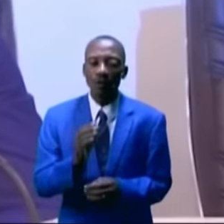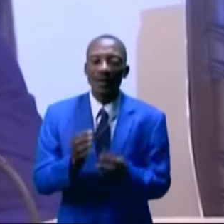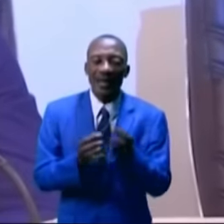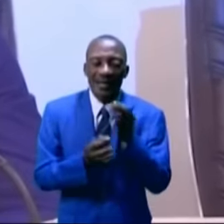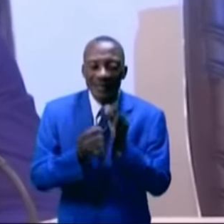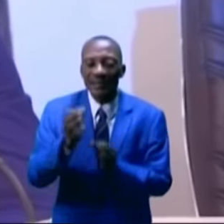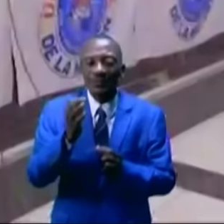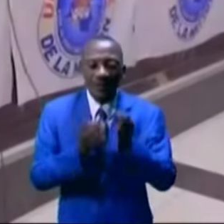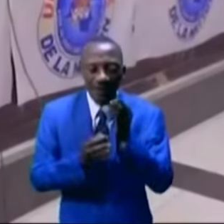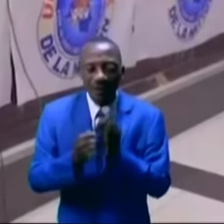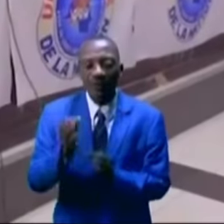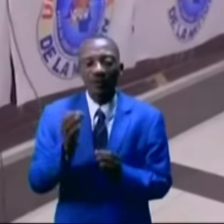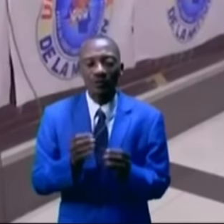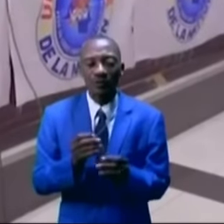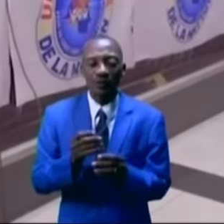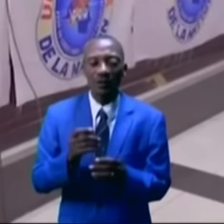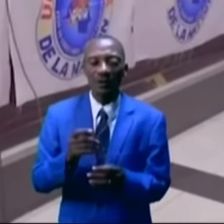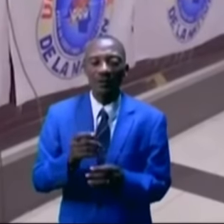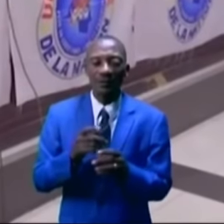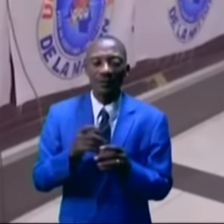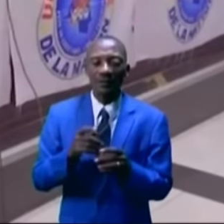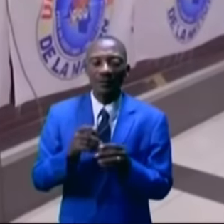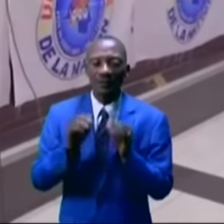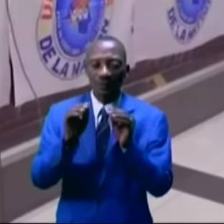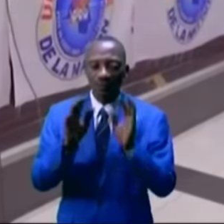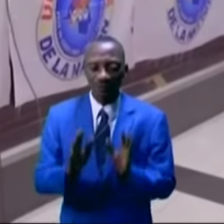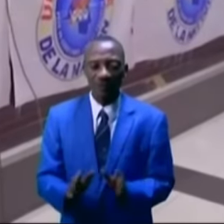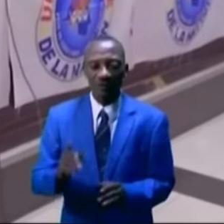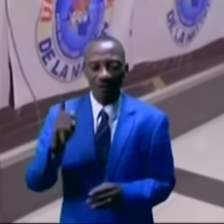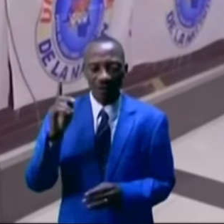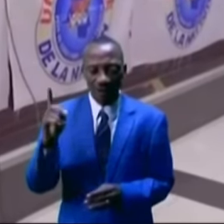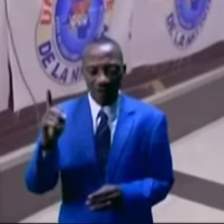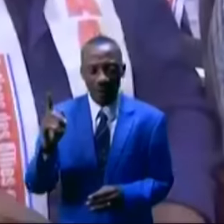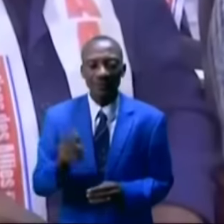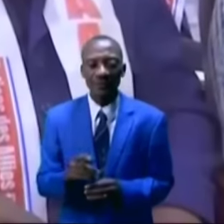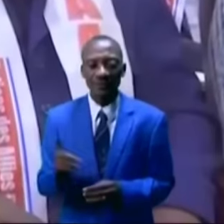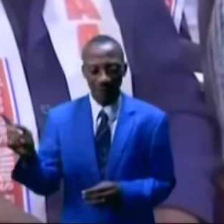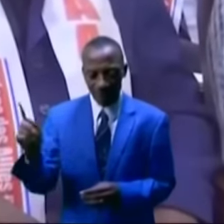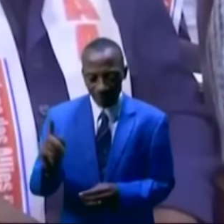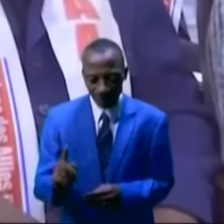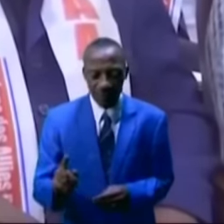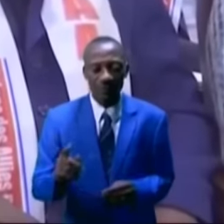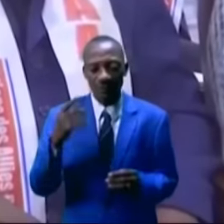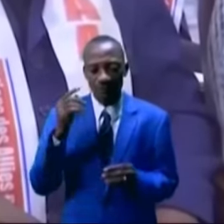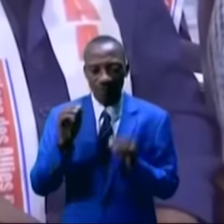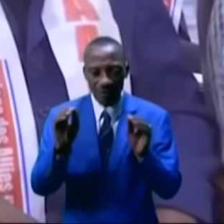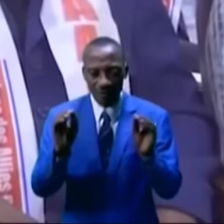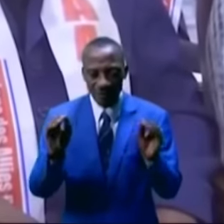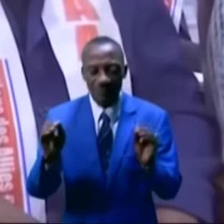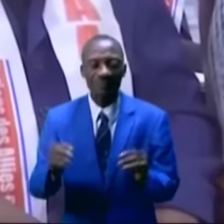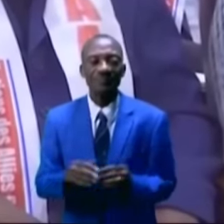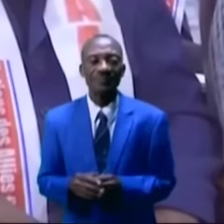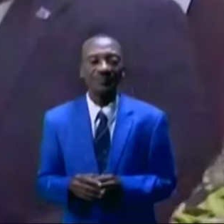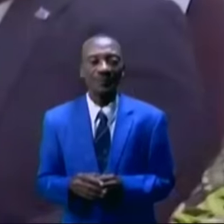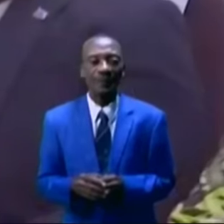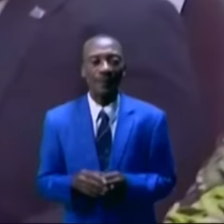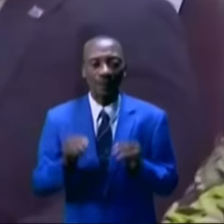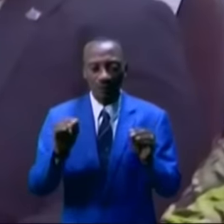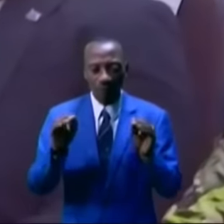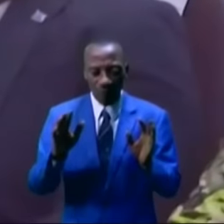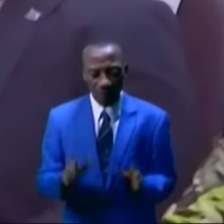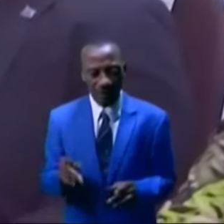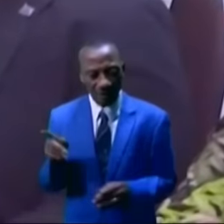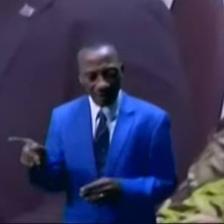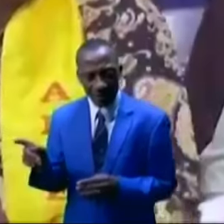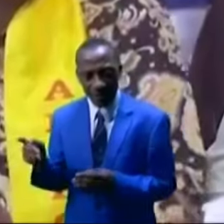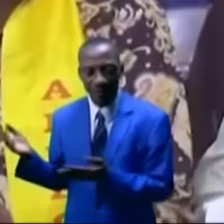Sacrée, qui était accompagné d'une forte délégation de secrétaires permanents adjoints. Le professeur Mbata était porteur d'un message